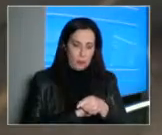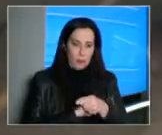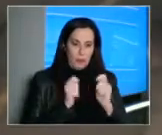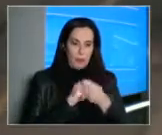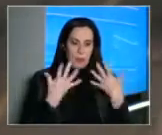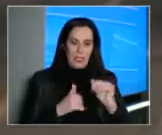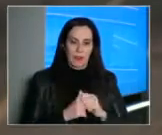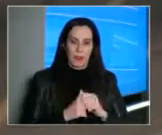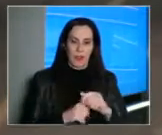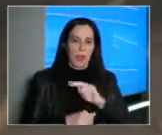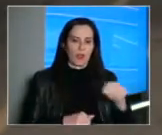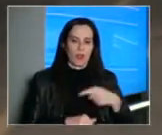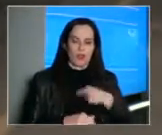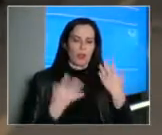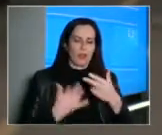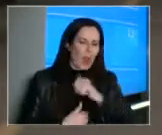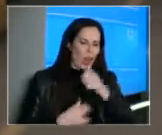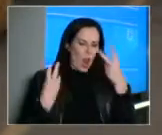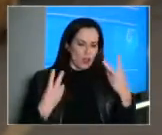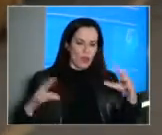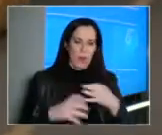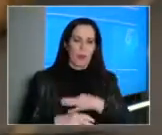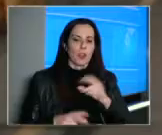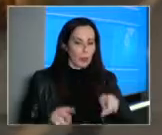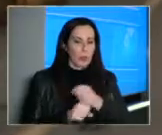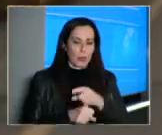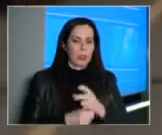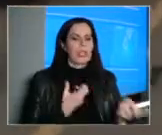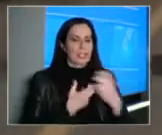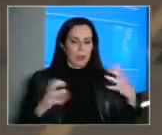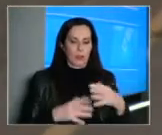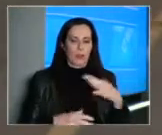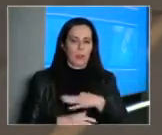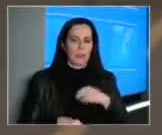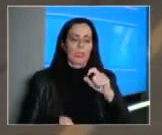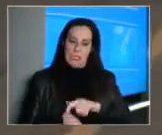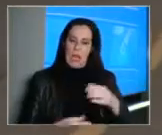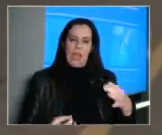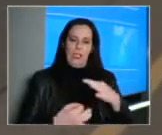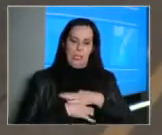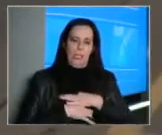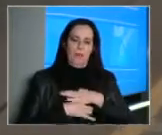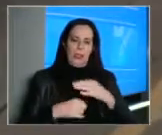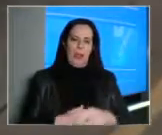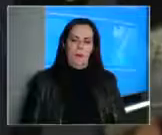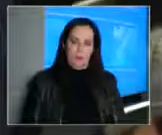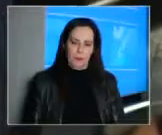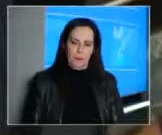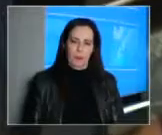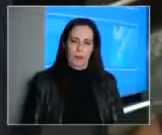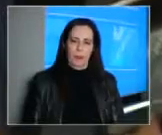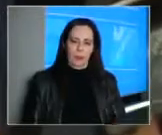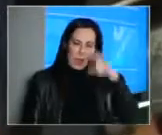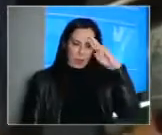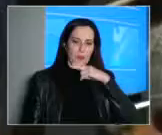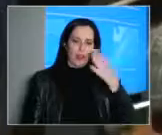change our nation's number one priority. We can do this. Join our movement. This is our moment. My